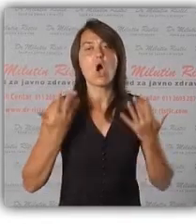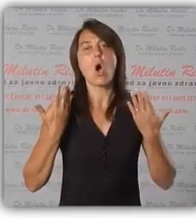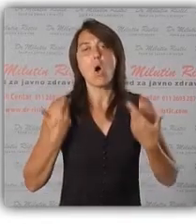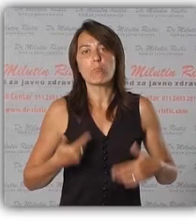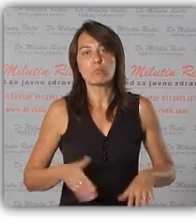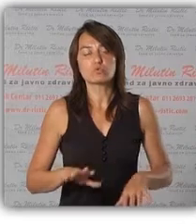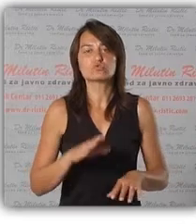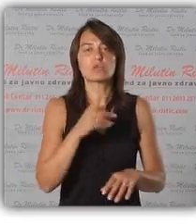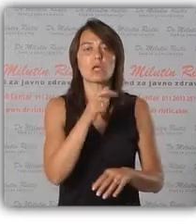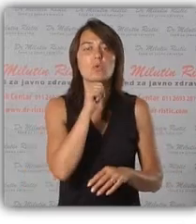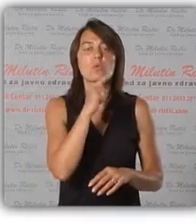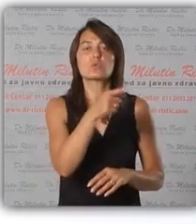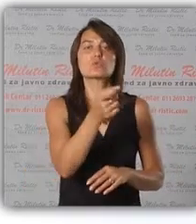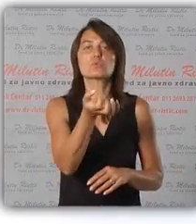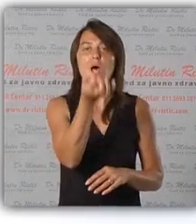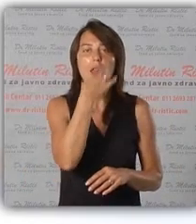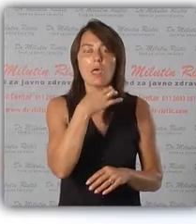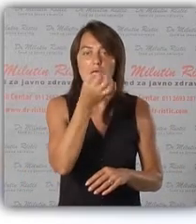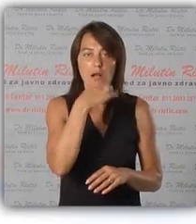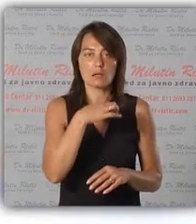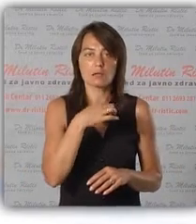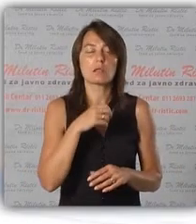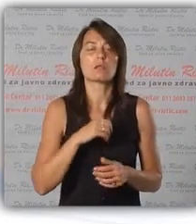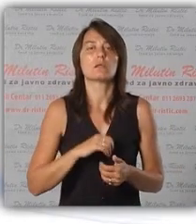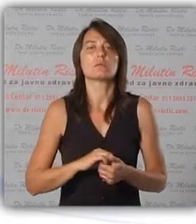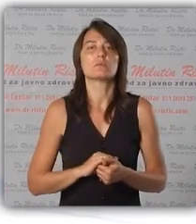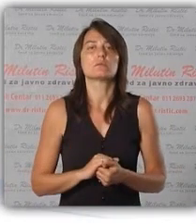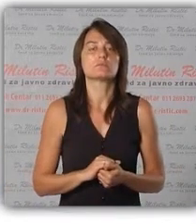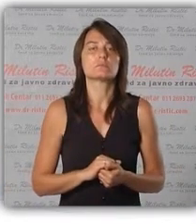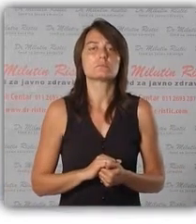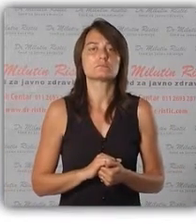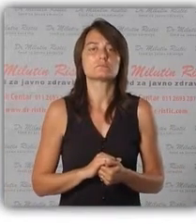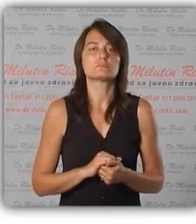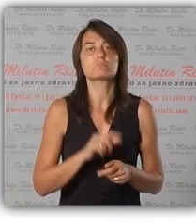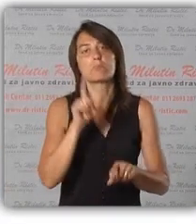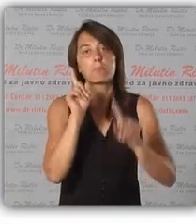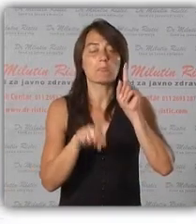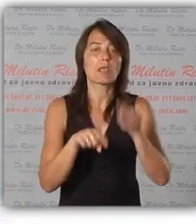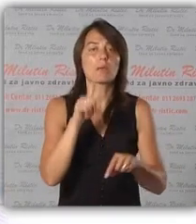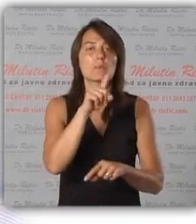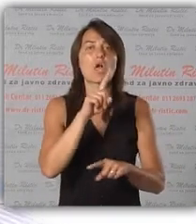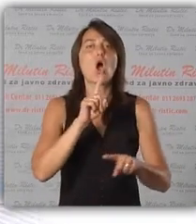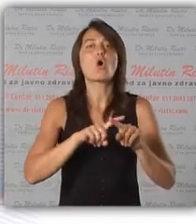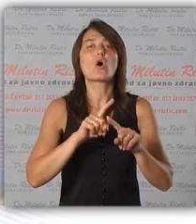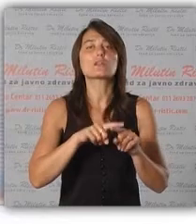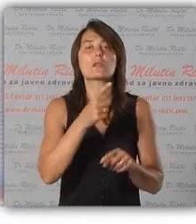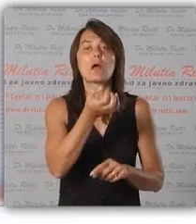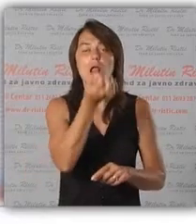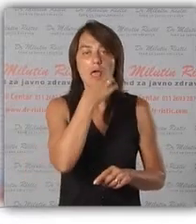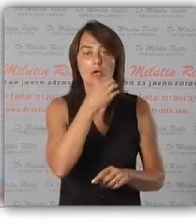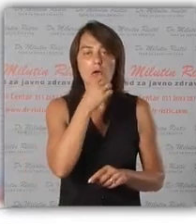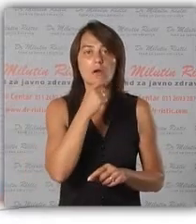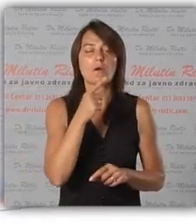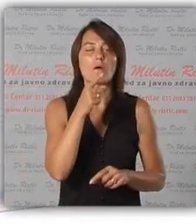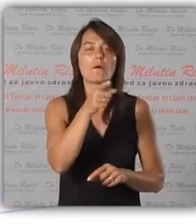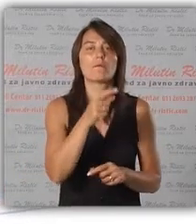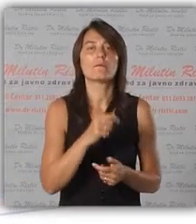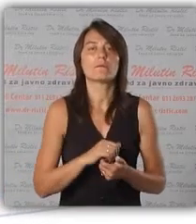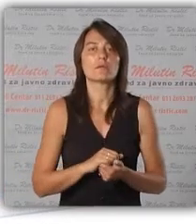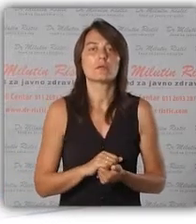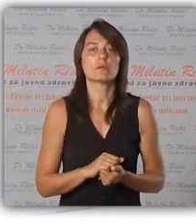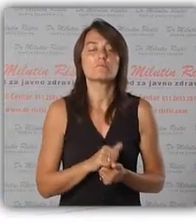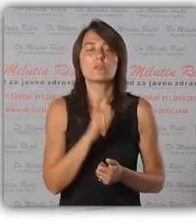analgetski, opuštaju dakle muskulaturu, to su analgetici, nesteroidni antiinflamatorni lekovi, ponekad kortikosteroidni